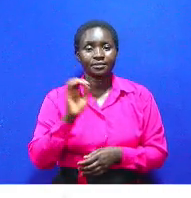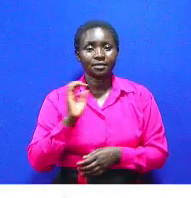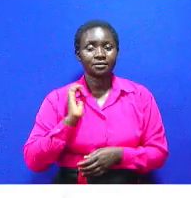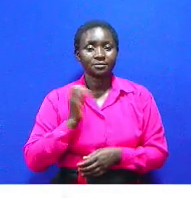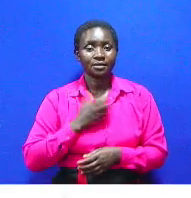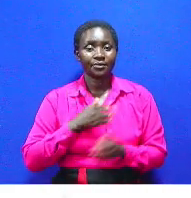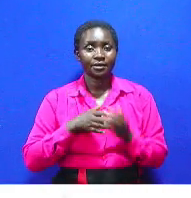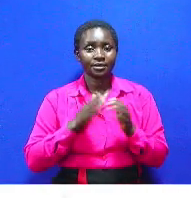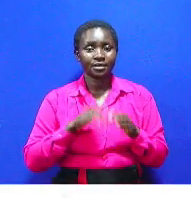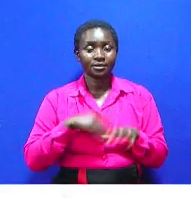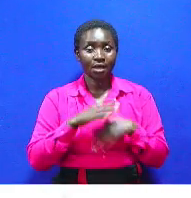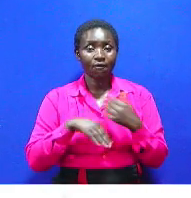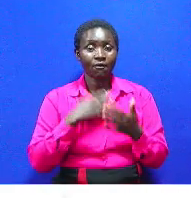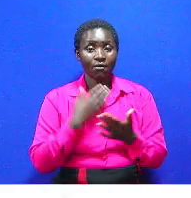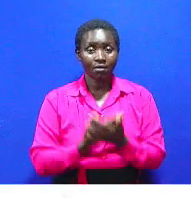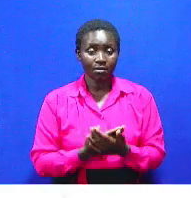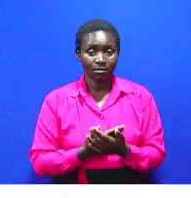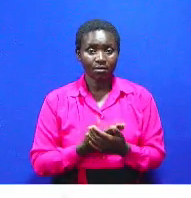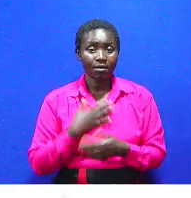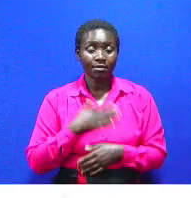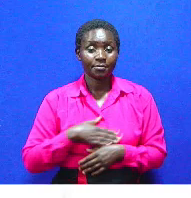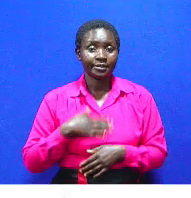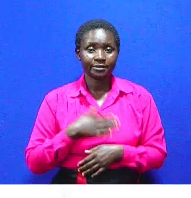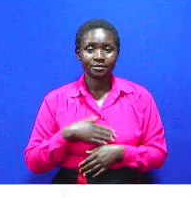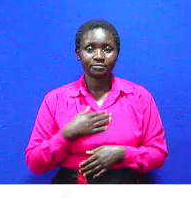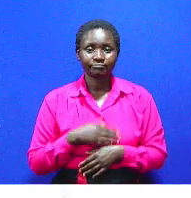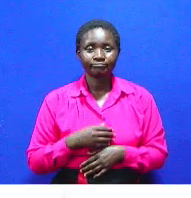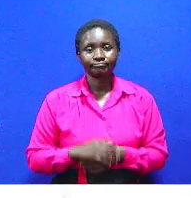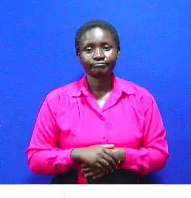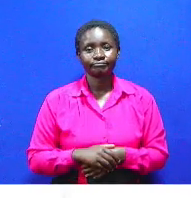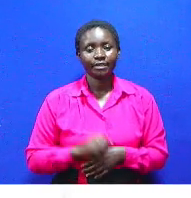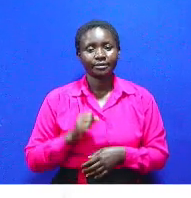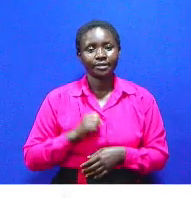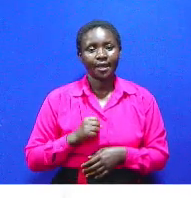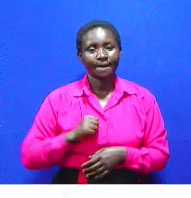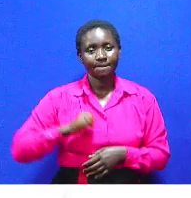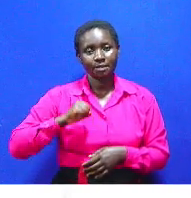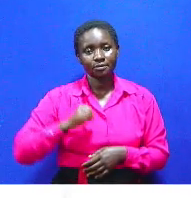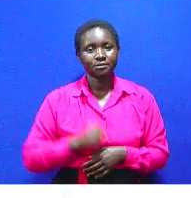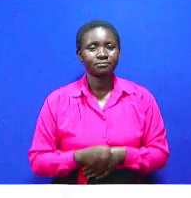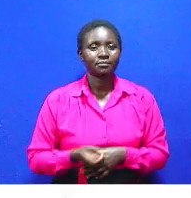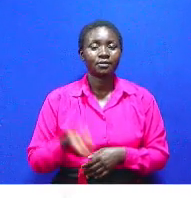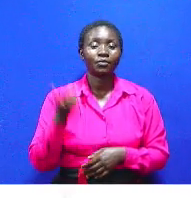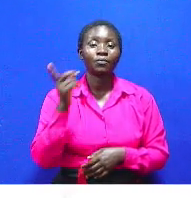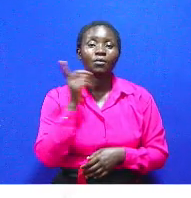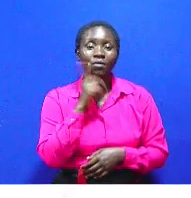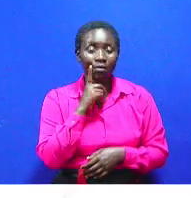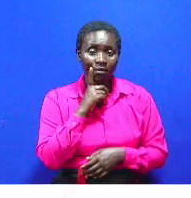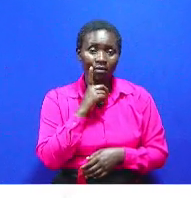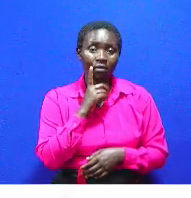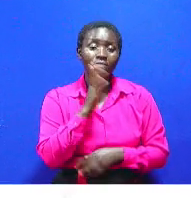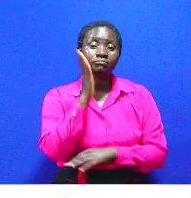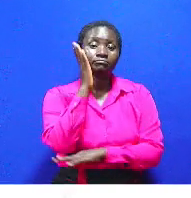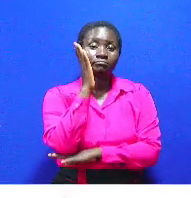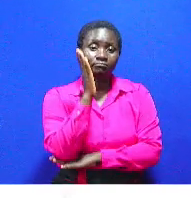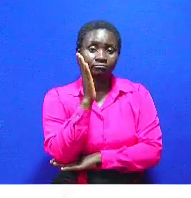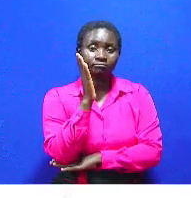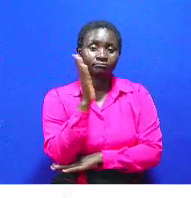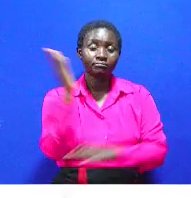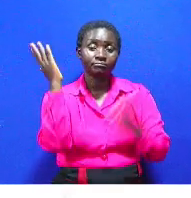wago singa bami ito mwako nago tiemana mwati mana mambia mwati ya mana mwaso mwati ya mana